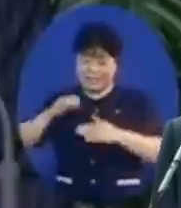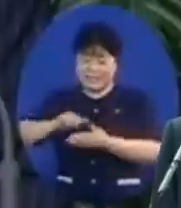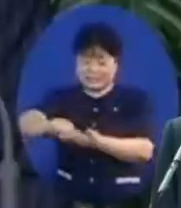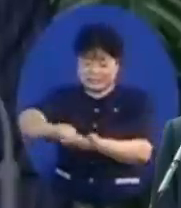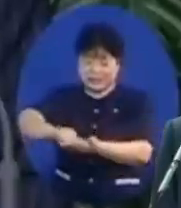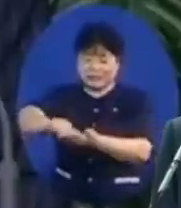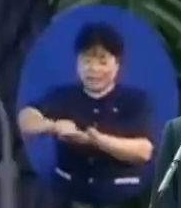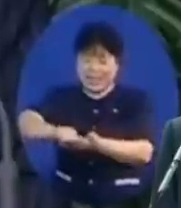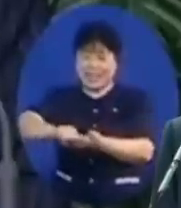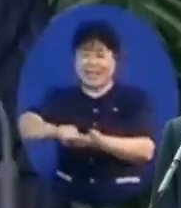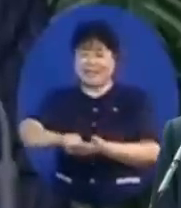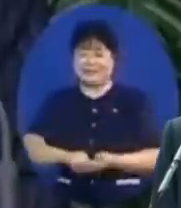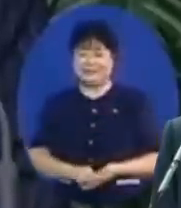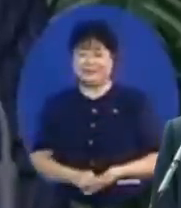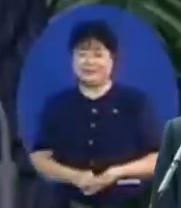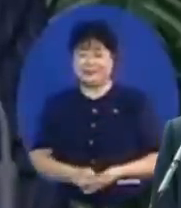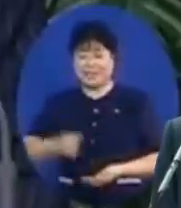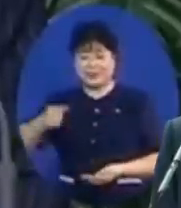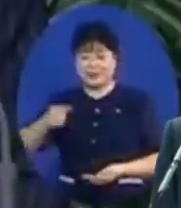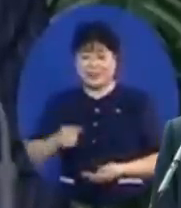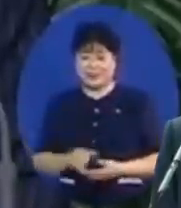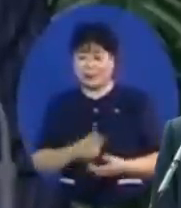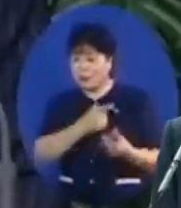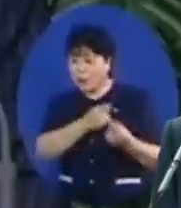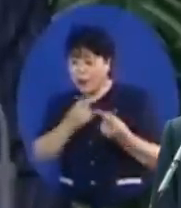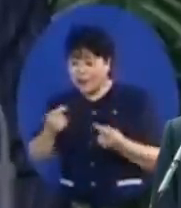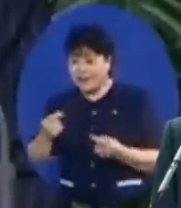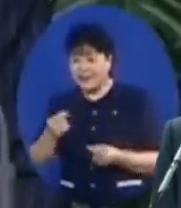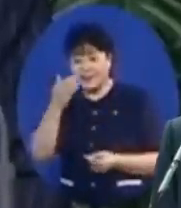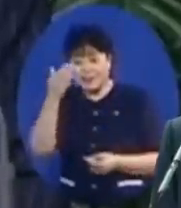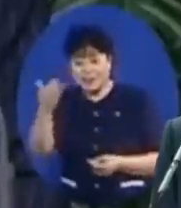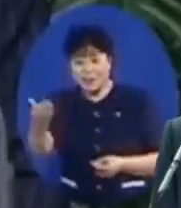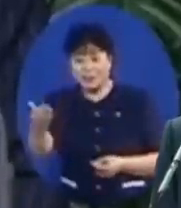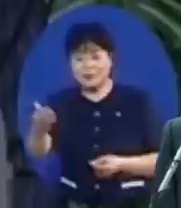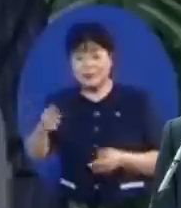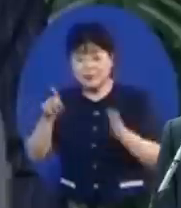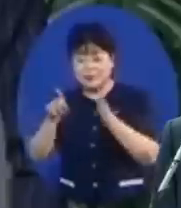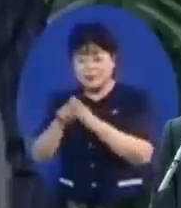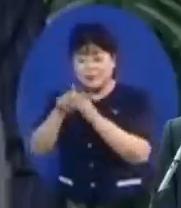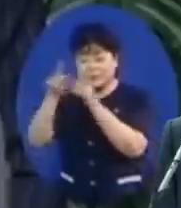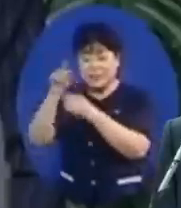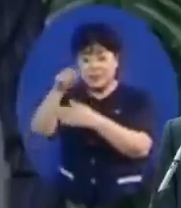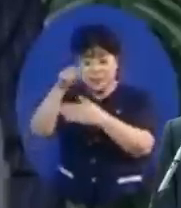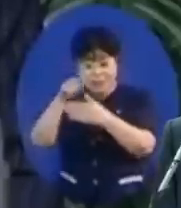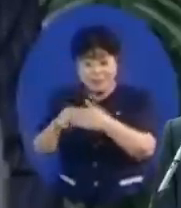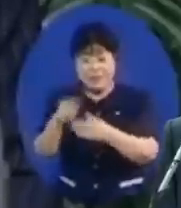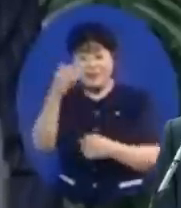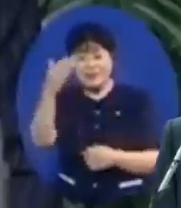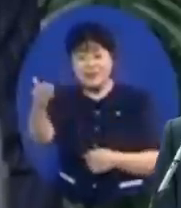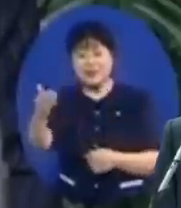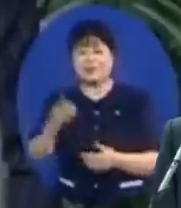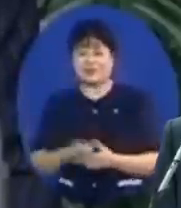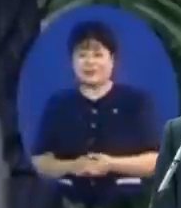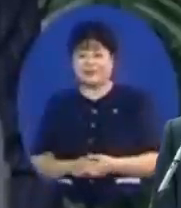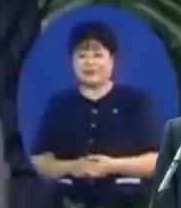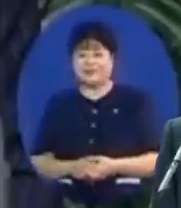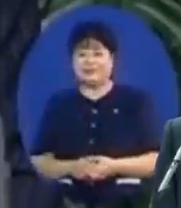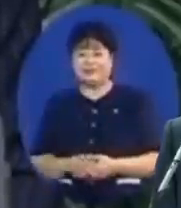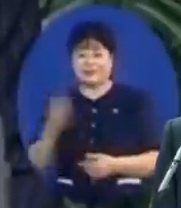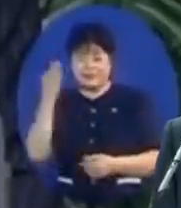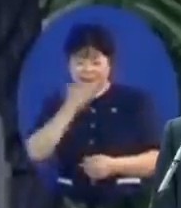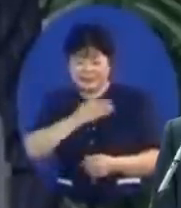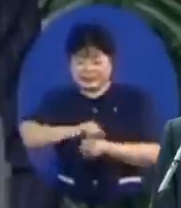지우개를 들고 다녀야 되는 것처럼 여러분의 신앙생활에는 여러분의 인생을 전결하게